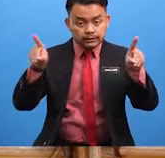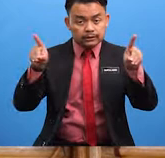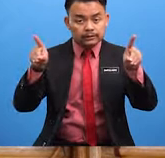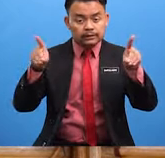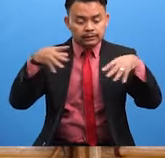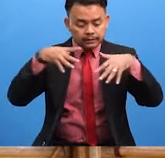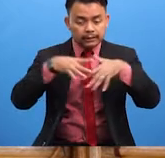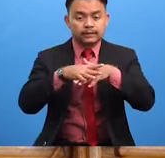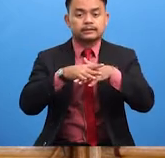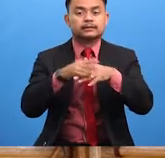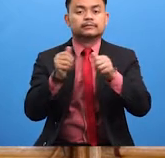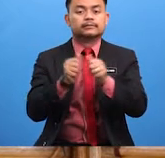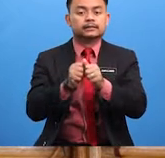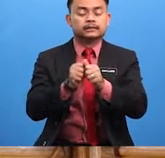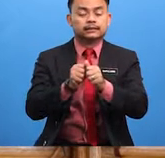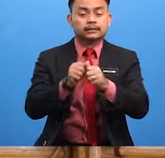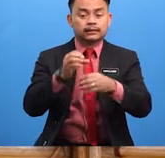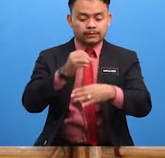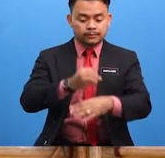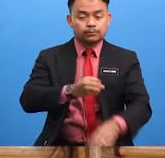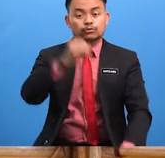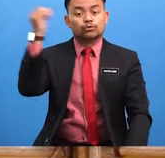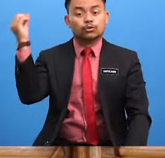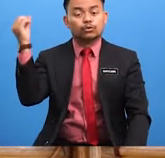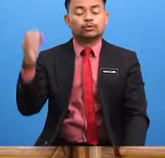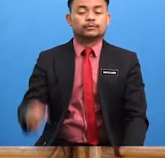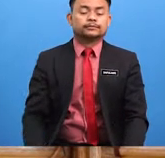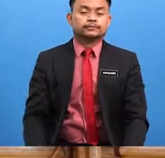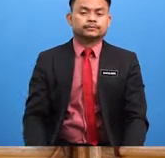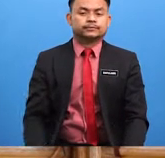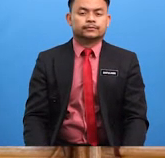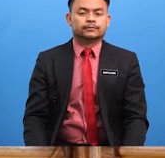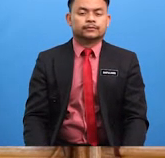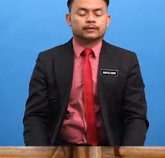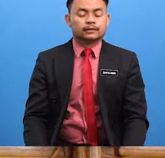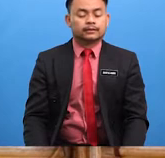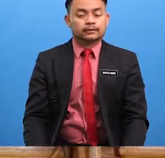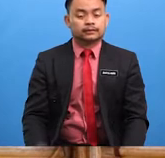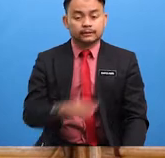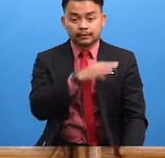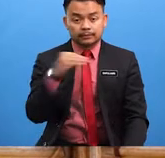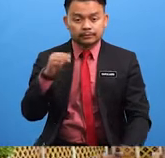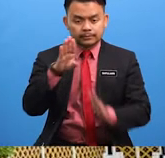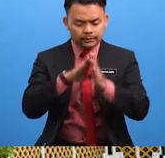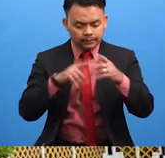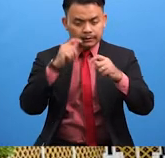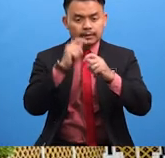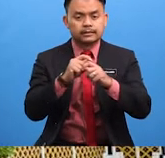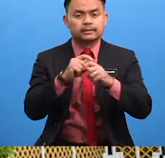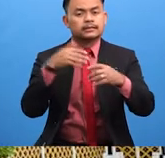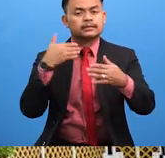buluh dan kehalusan seni anyaman itu masih bertahan sehingga ke hari ini. Rumah